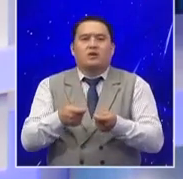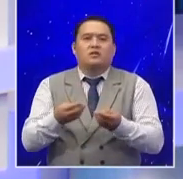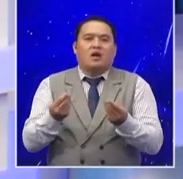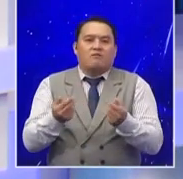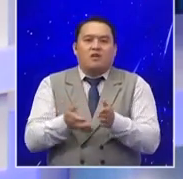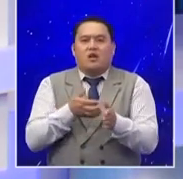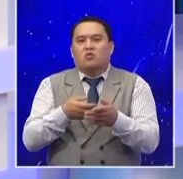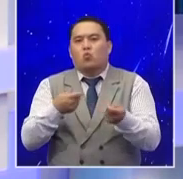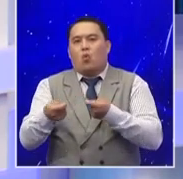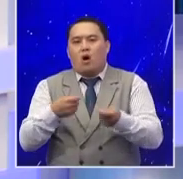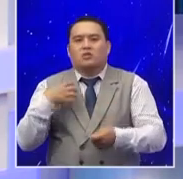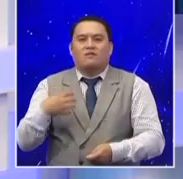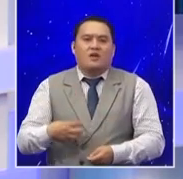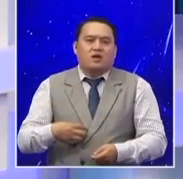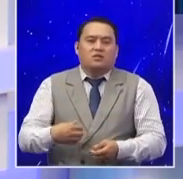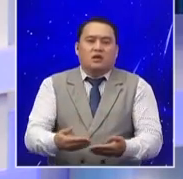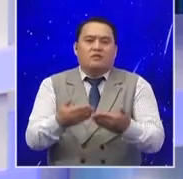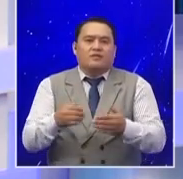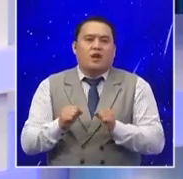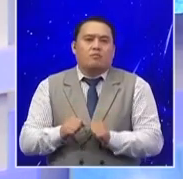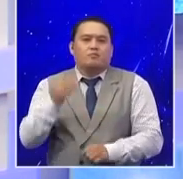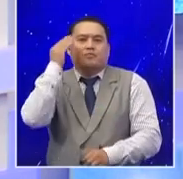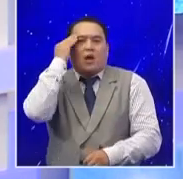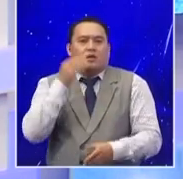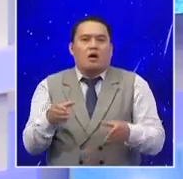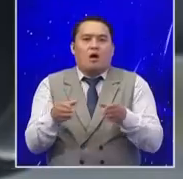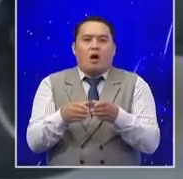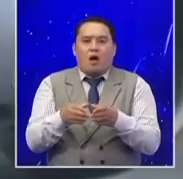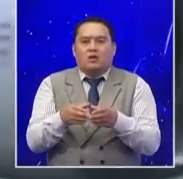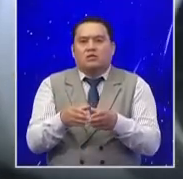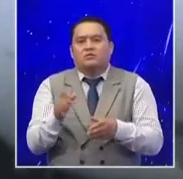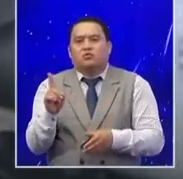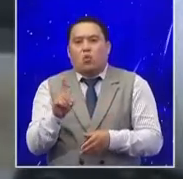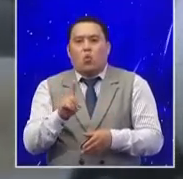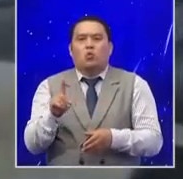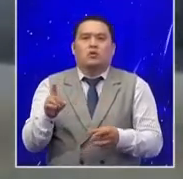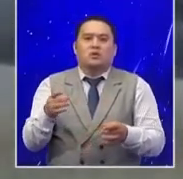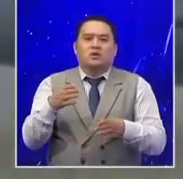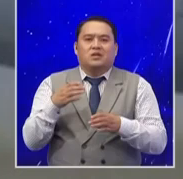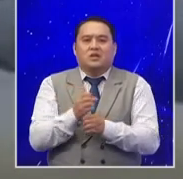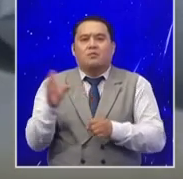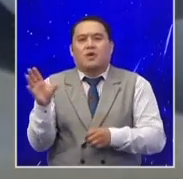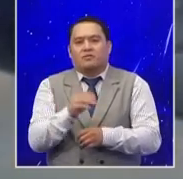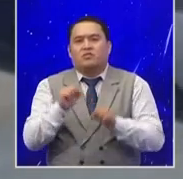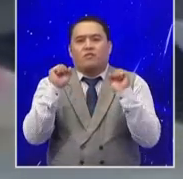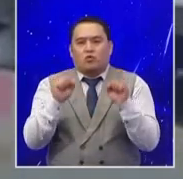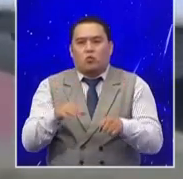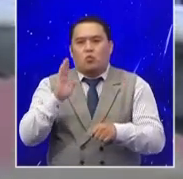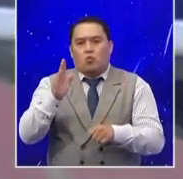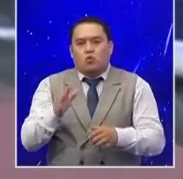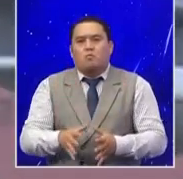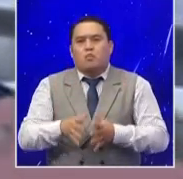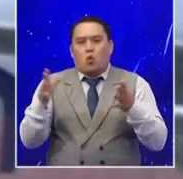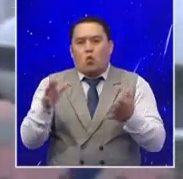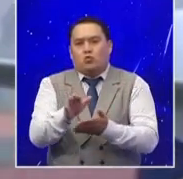Франции призвали руководство Airbus избежать таких мер. В корпорации настроены пессимистично и отмечают, что кризис, по всей вероятности, будет более